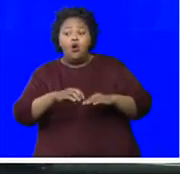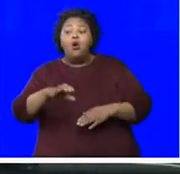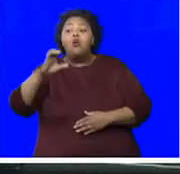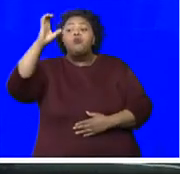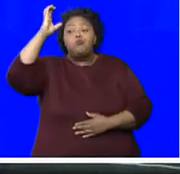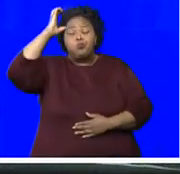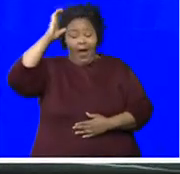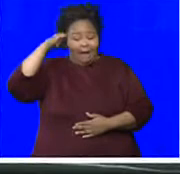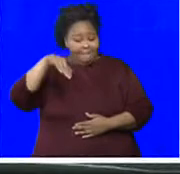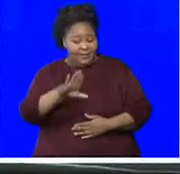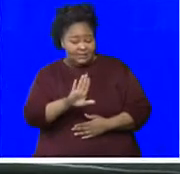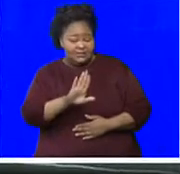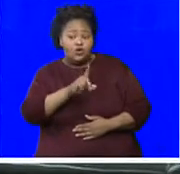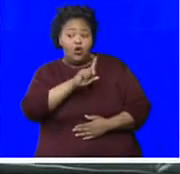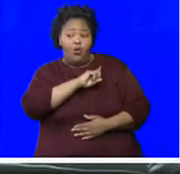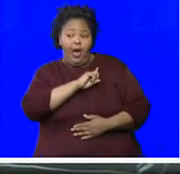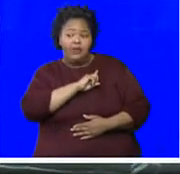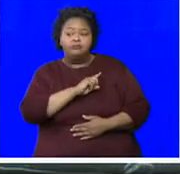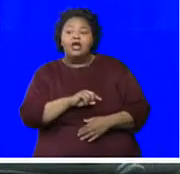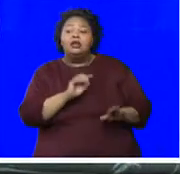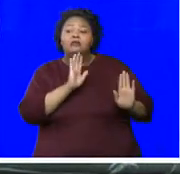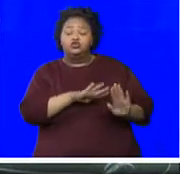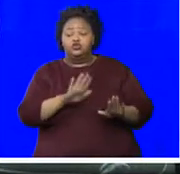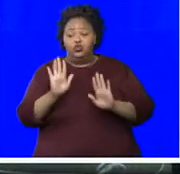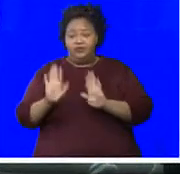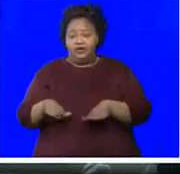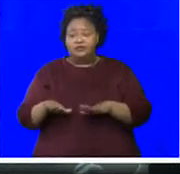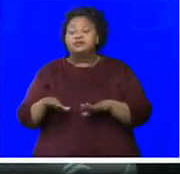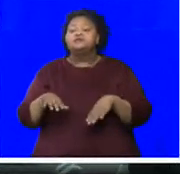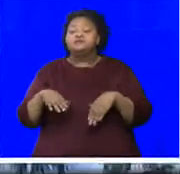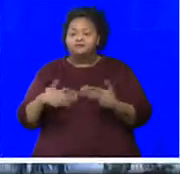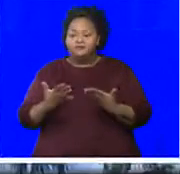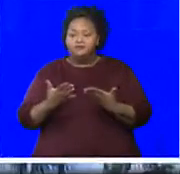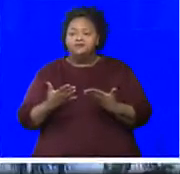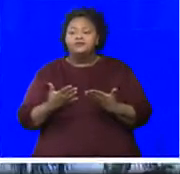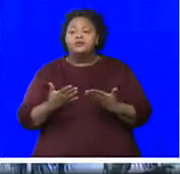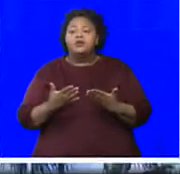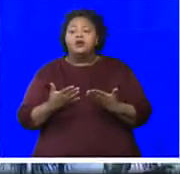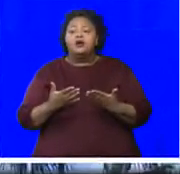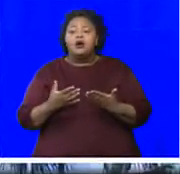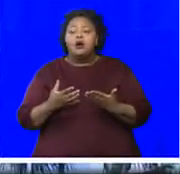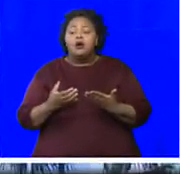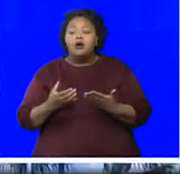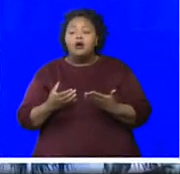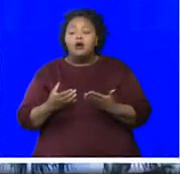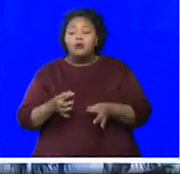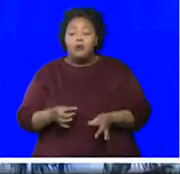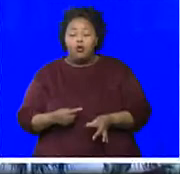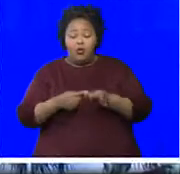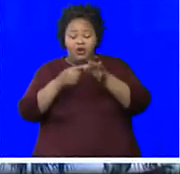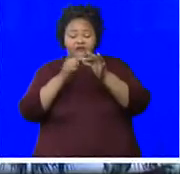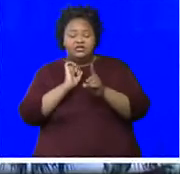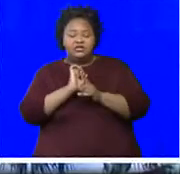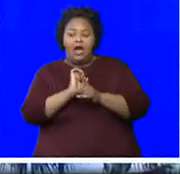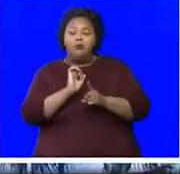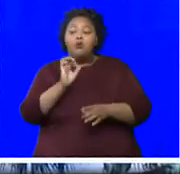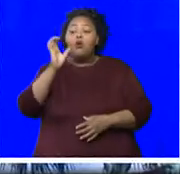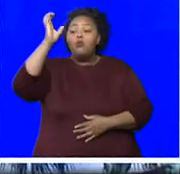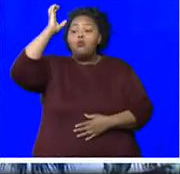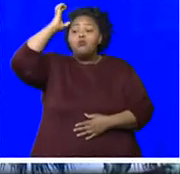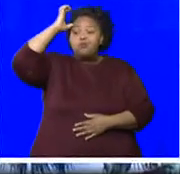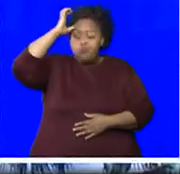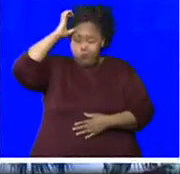akhona umntwana ukuthi asebenzise mathuba la nawo hayi ngekucashwa kuphela kepha ke umntwana asebenzise nje wonke mathuba